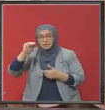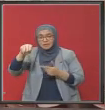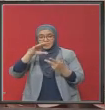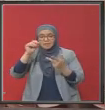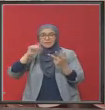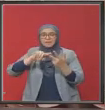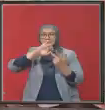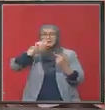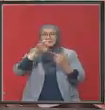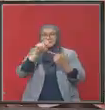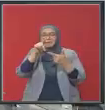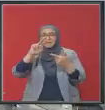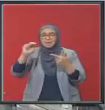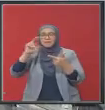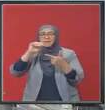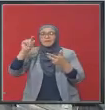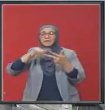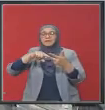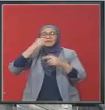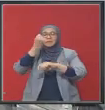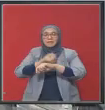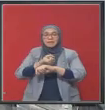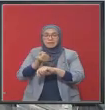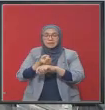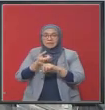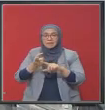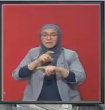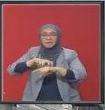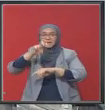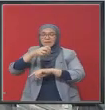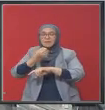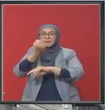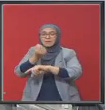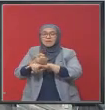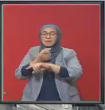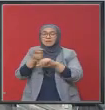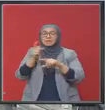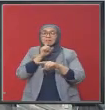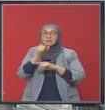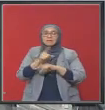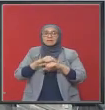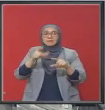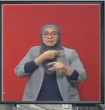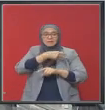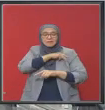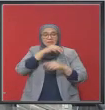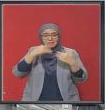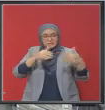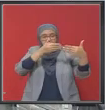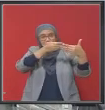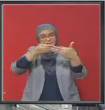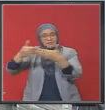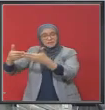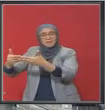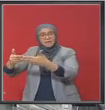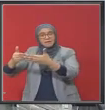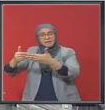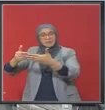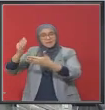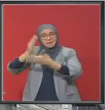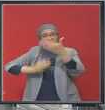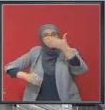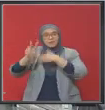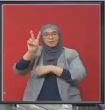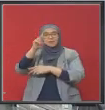tangga batu hakikat nya Kementerian telah melaksanakan penyambungan moratorium kali kedua mulai Oktober sehingga